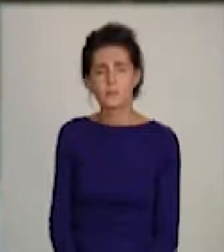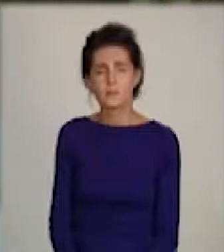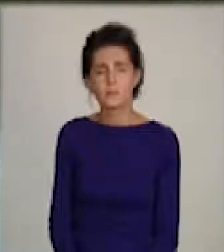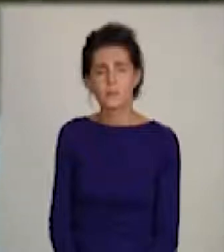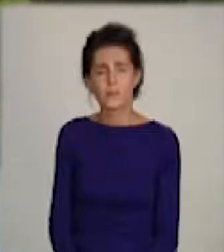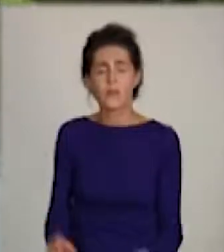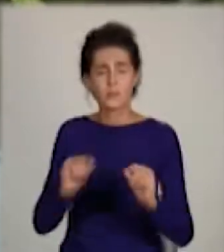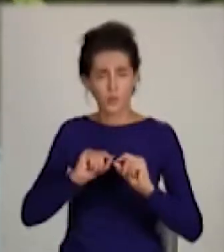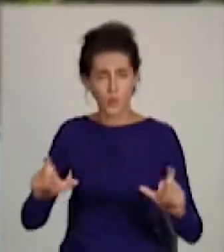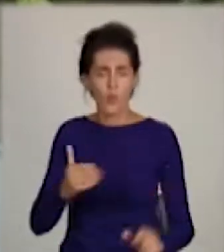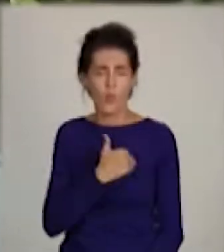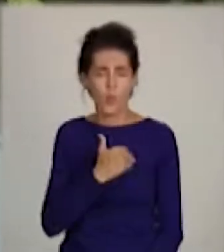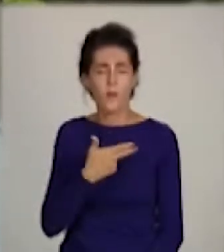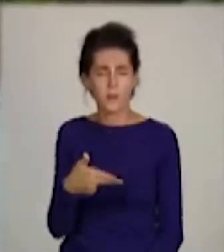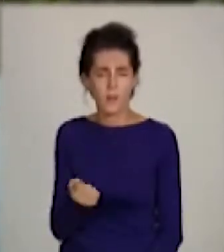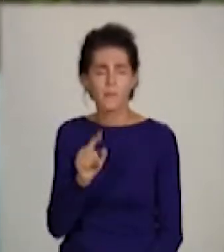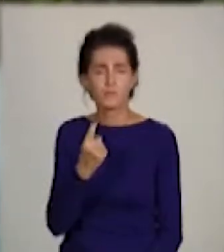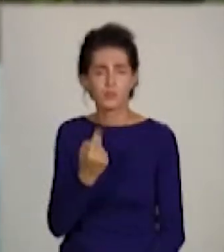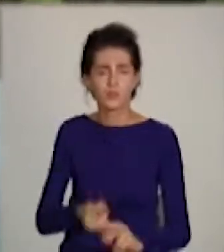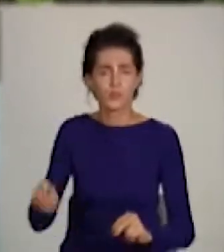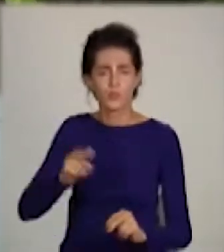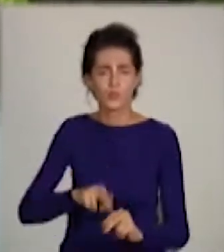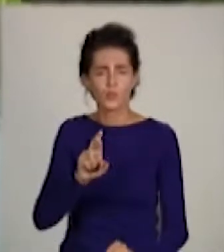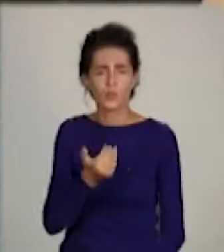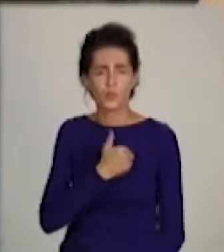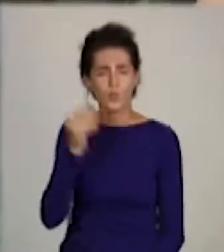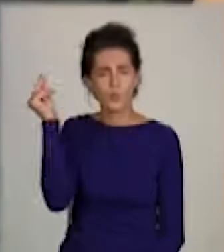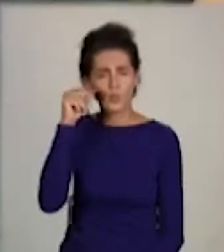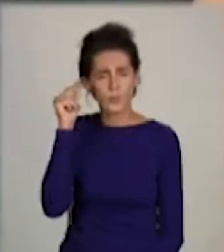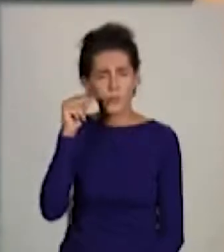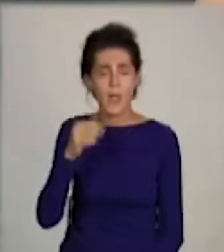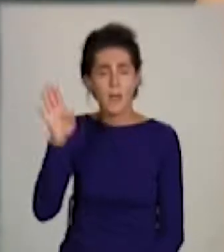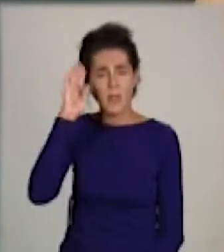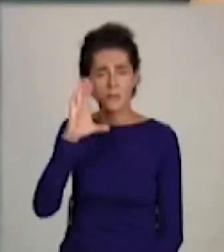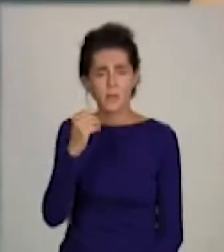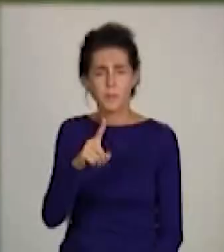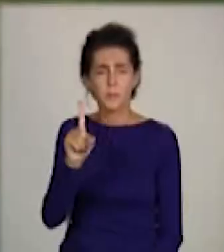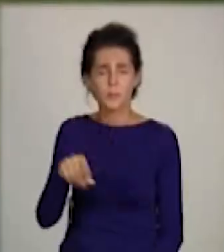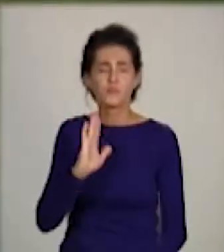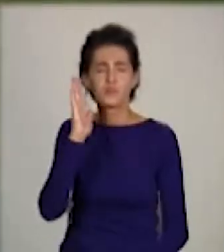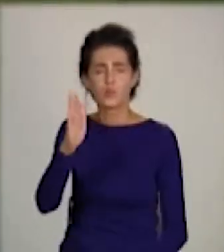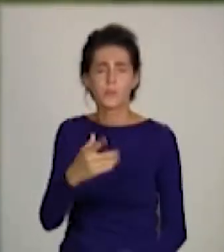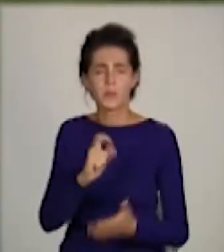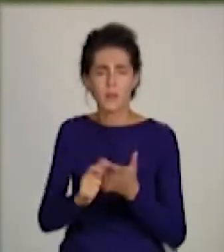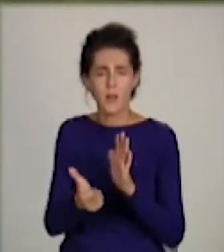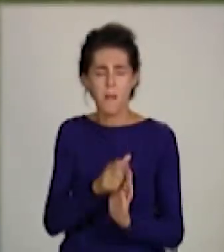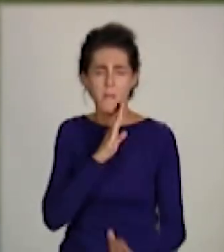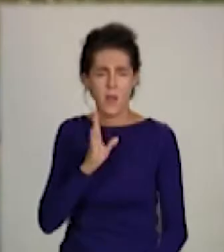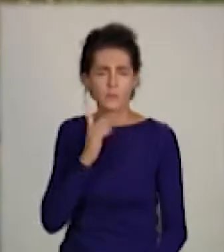В школу хочу, ну потому що я вчитися хочу. Сашко – майбутній першокласник, а мати вже